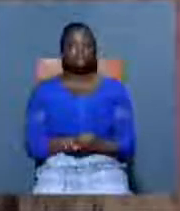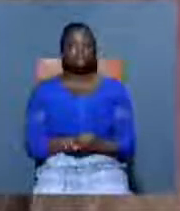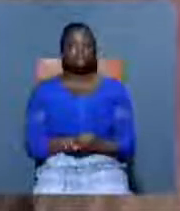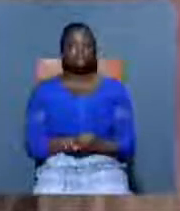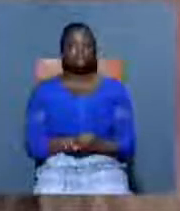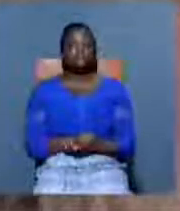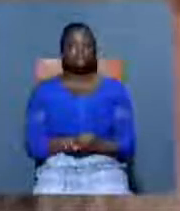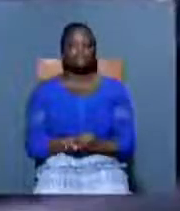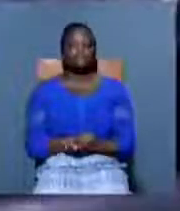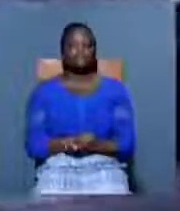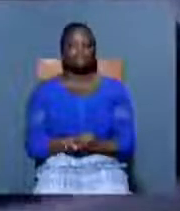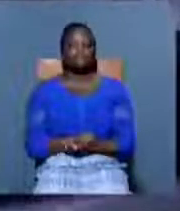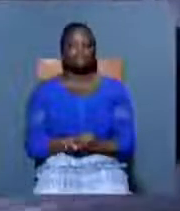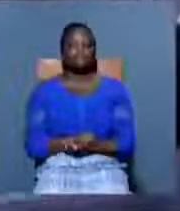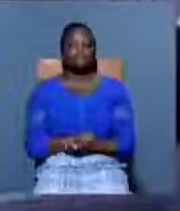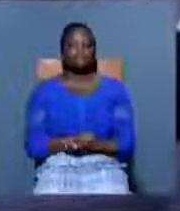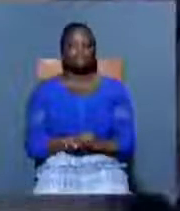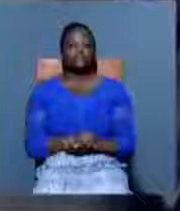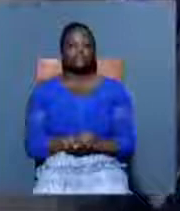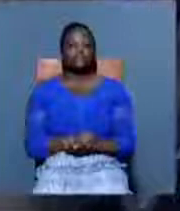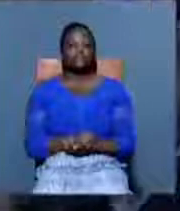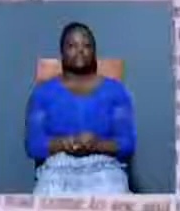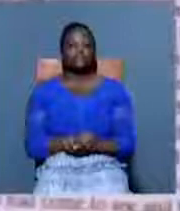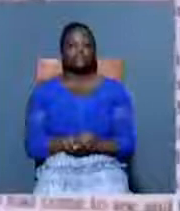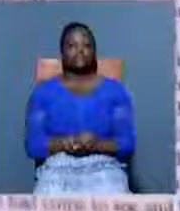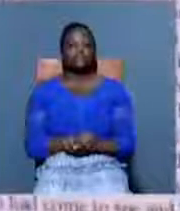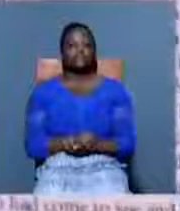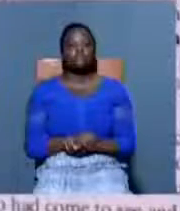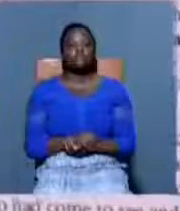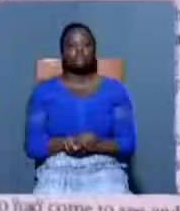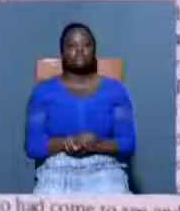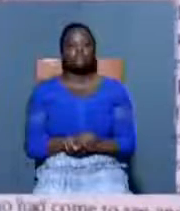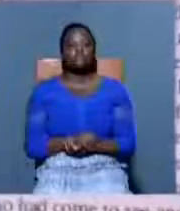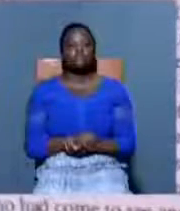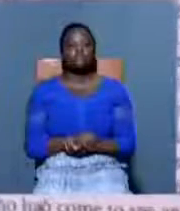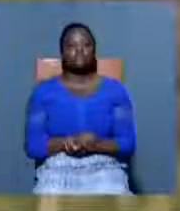Na utulivu wetu unaokuangazia matukio na kazi moto moto